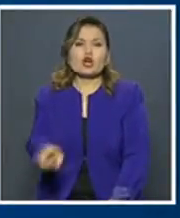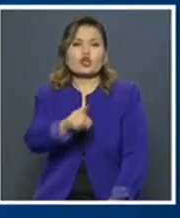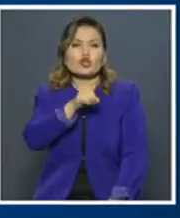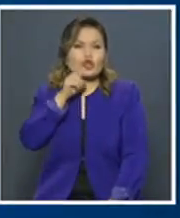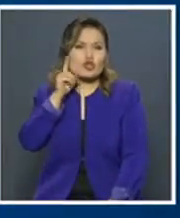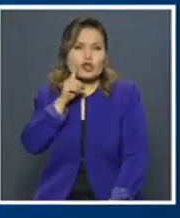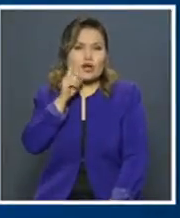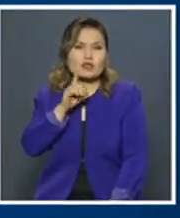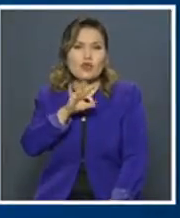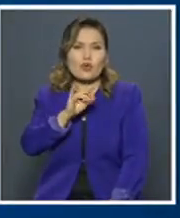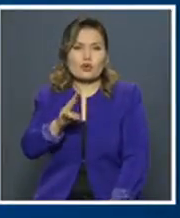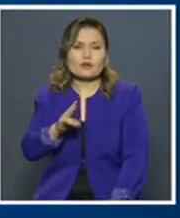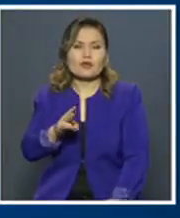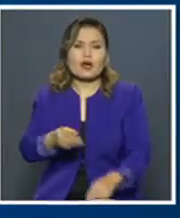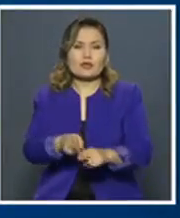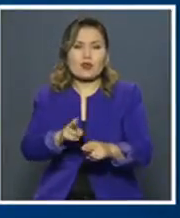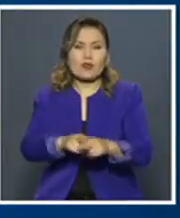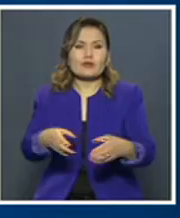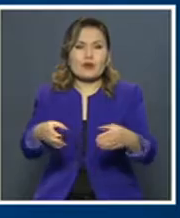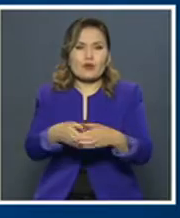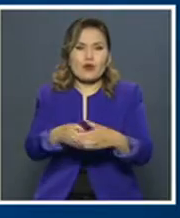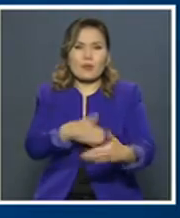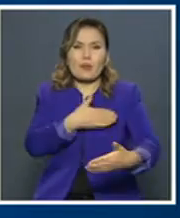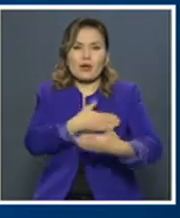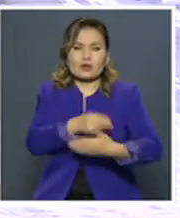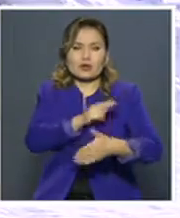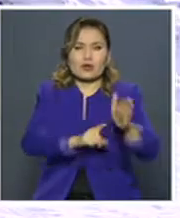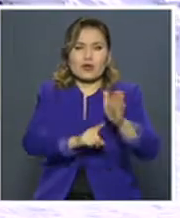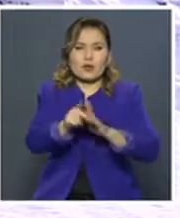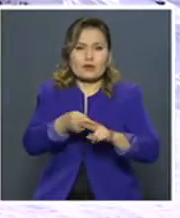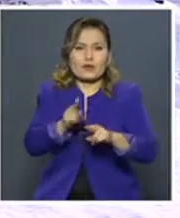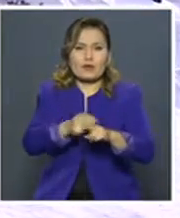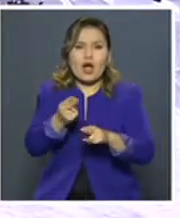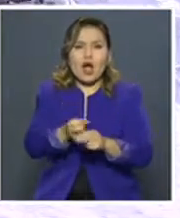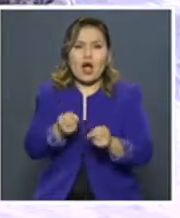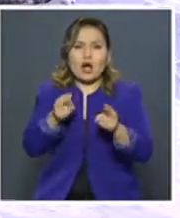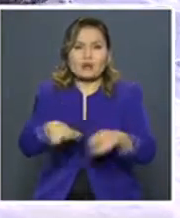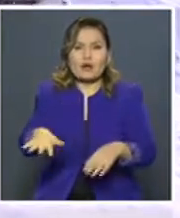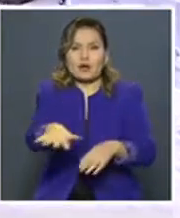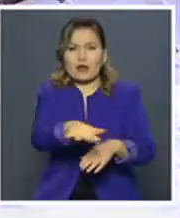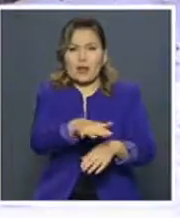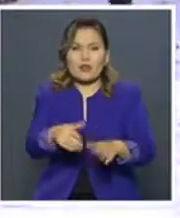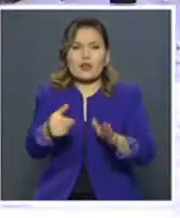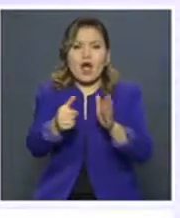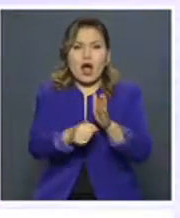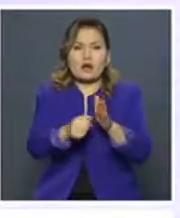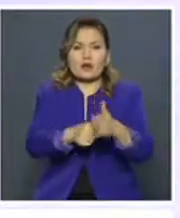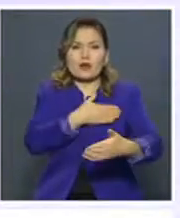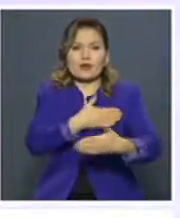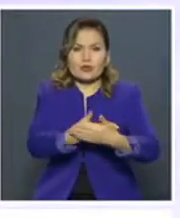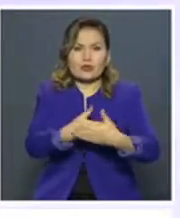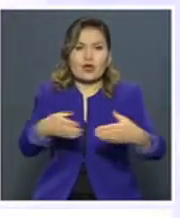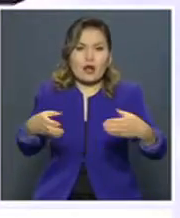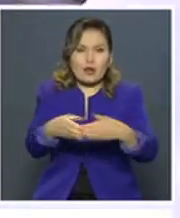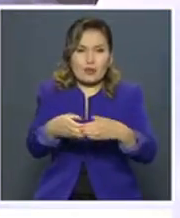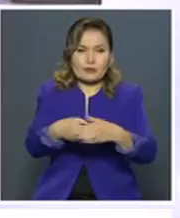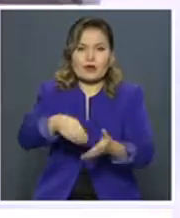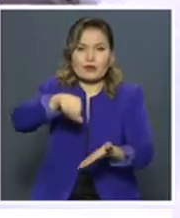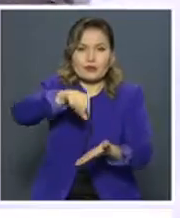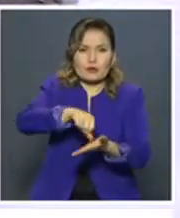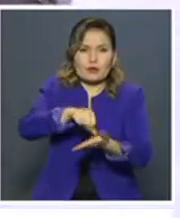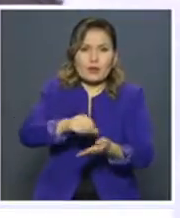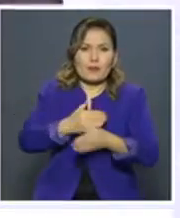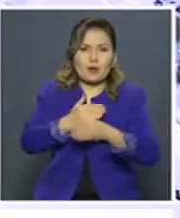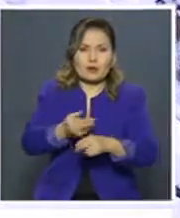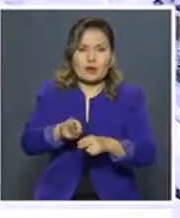Шасотандықтар қарасынан ашық құдықтарды анықтауға шықты. Еліміз бойынша өтіп жатқан қауіпсіз заула акциясына 600 волонтер